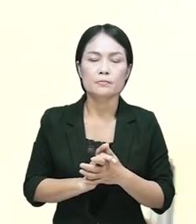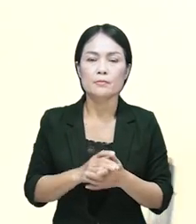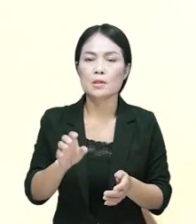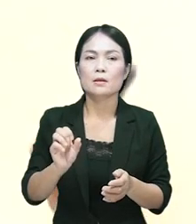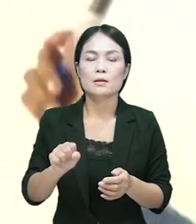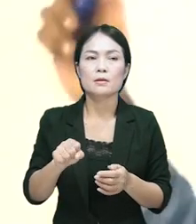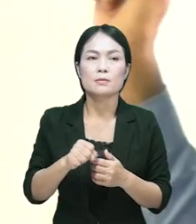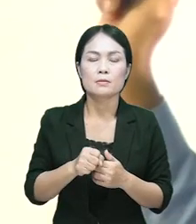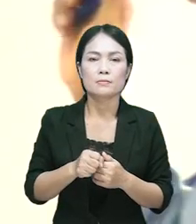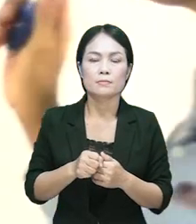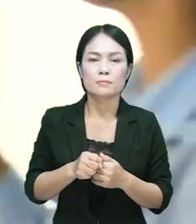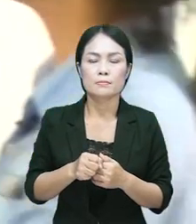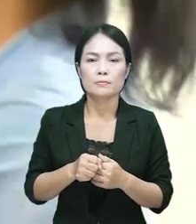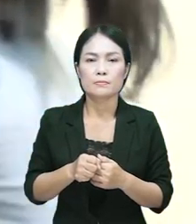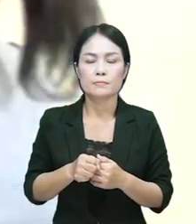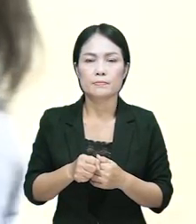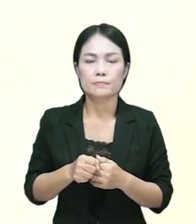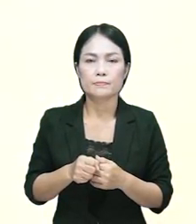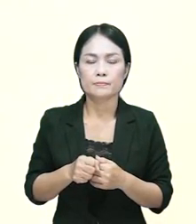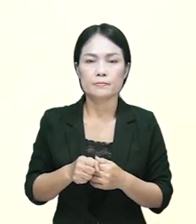ចាអញ្ចឹងគឺ